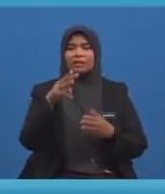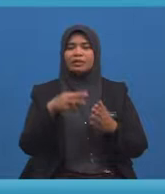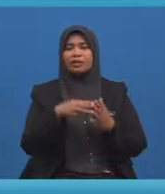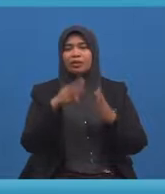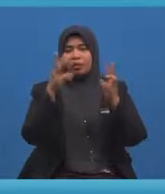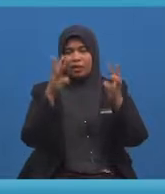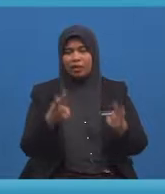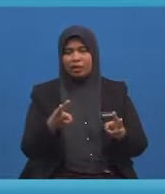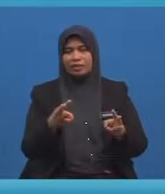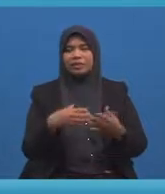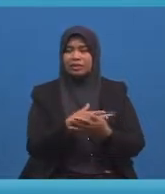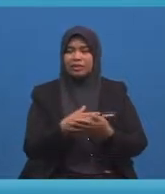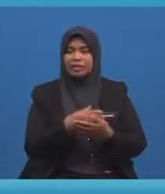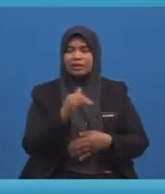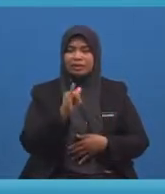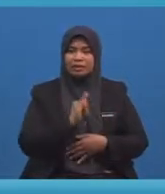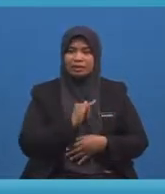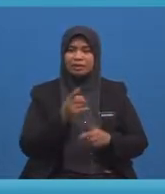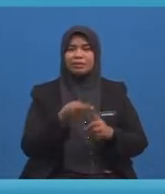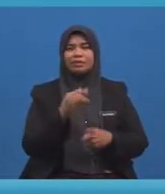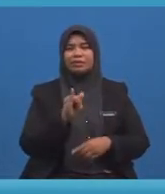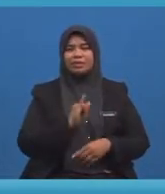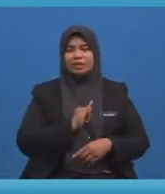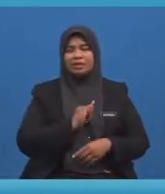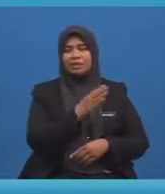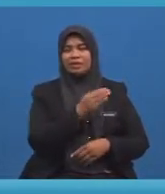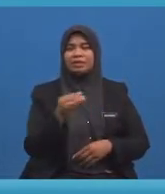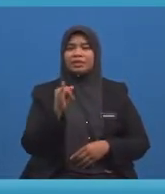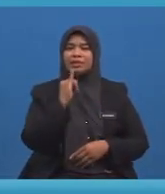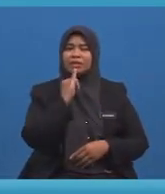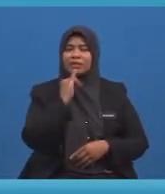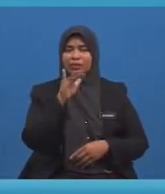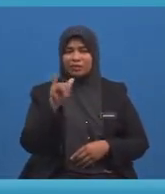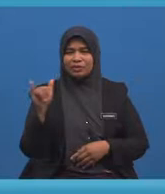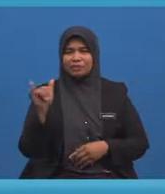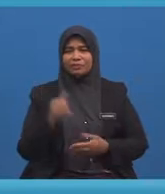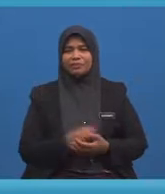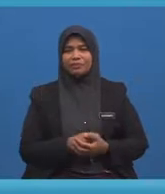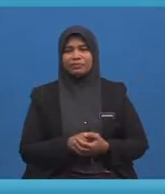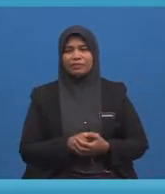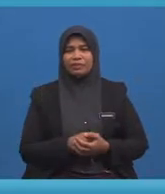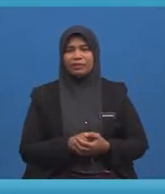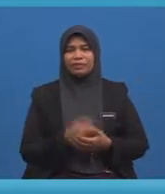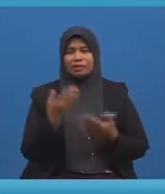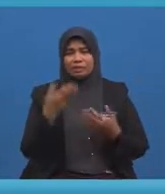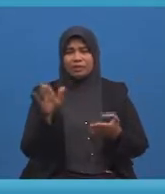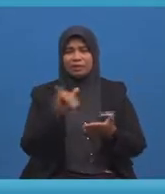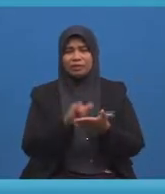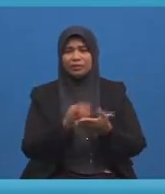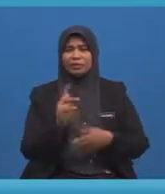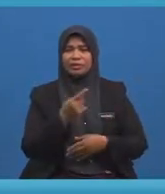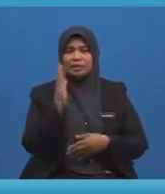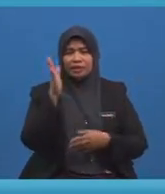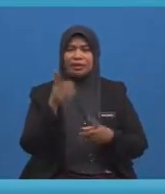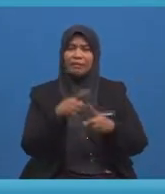diwarisi anak-anak saya daripada saya dan ibunya. Kemudian, kita